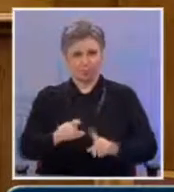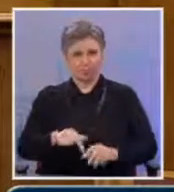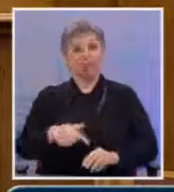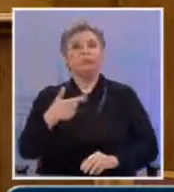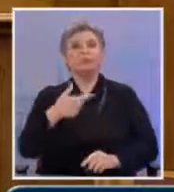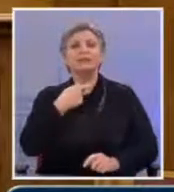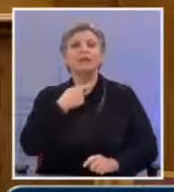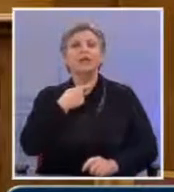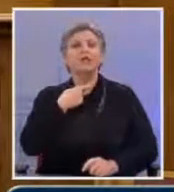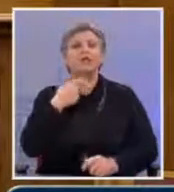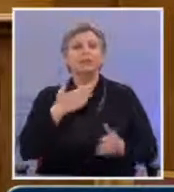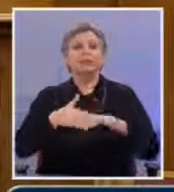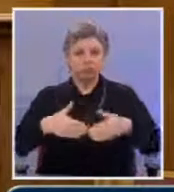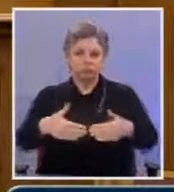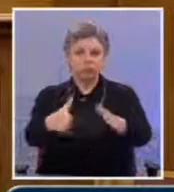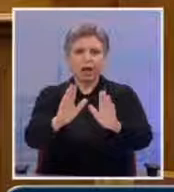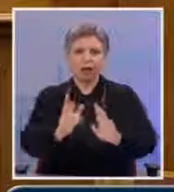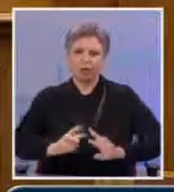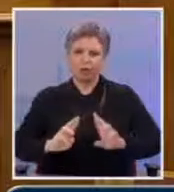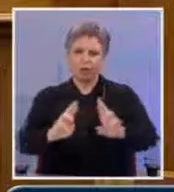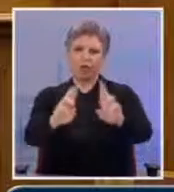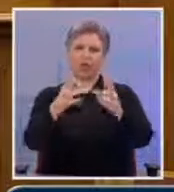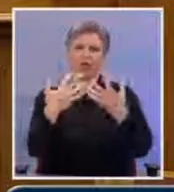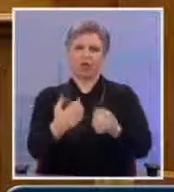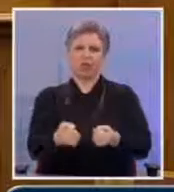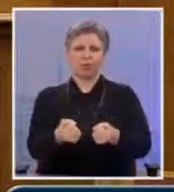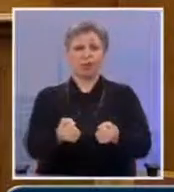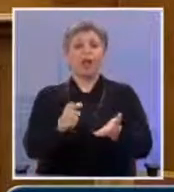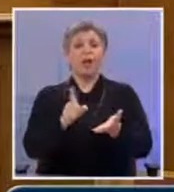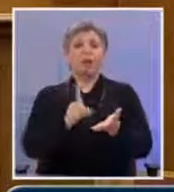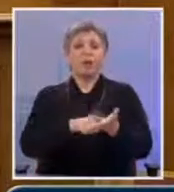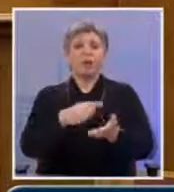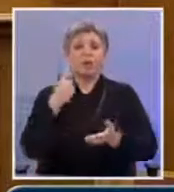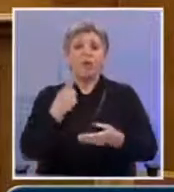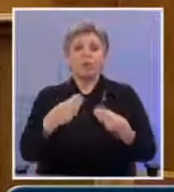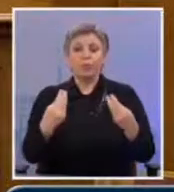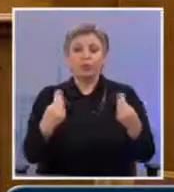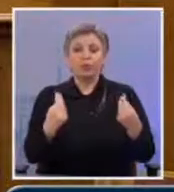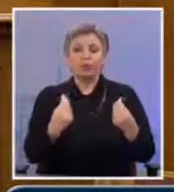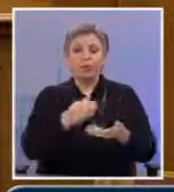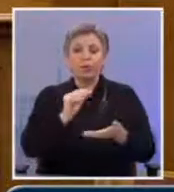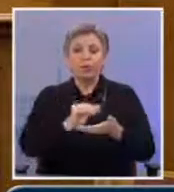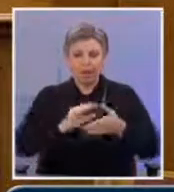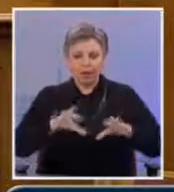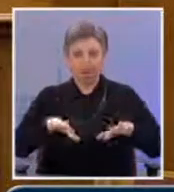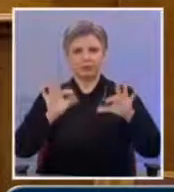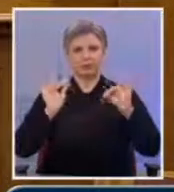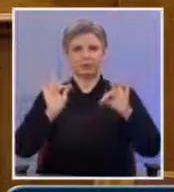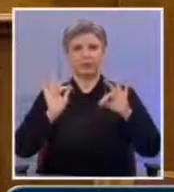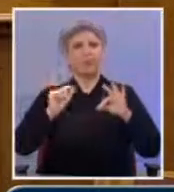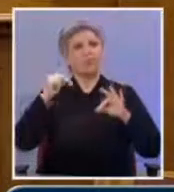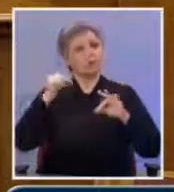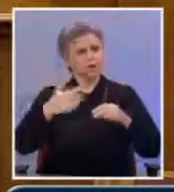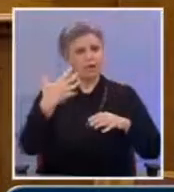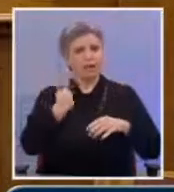πρακτική, προοπτική. Χρειάζεται μια επανεκκίνηση με προοδευτική πολιτική, με